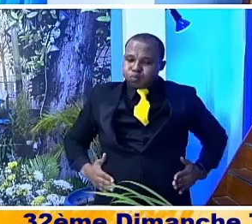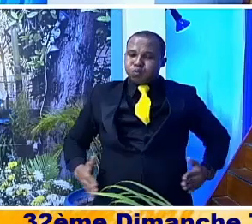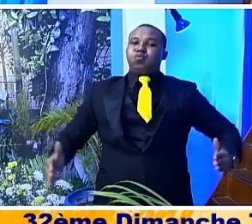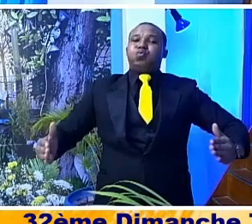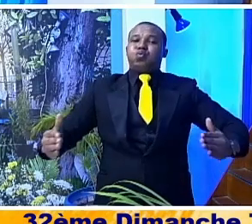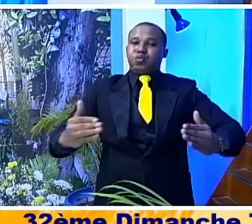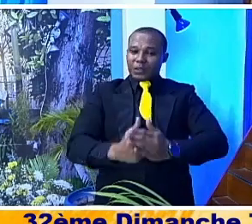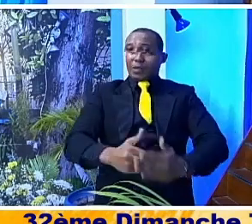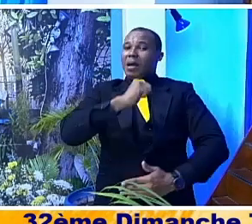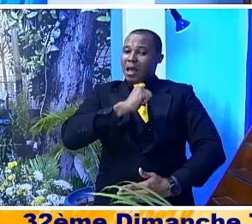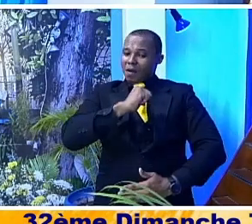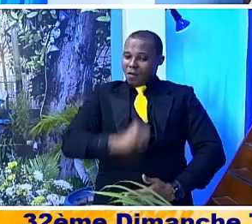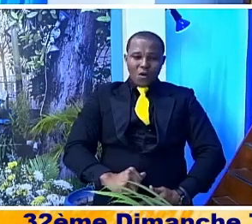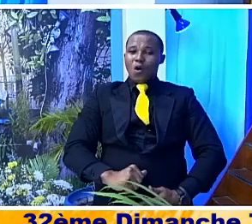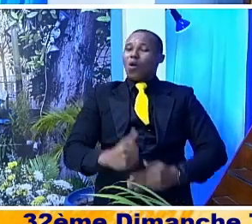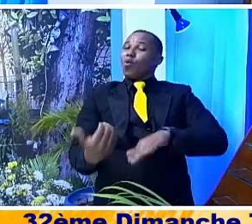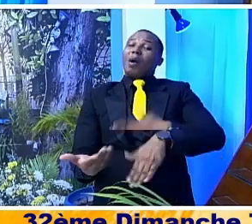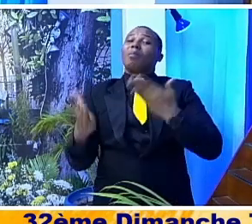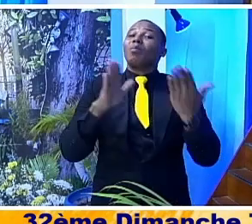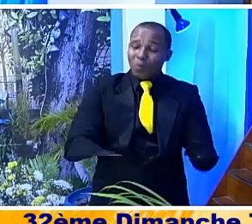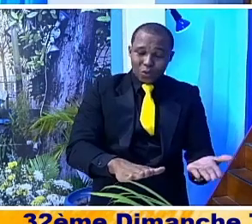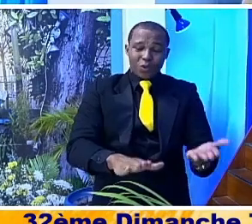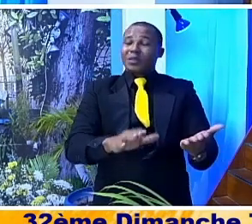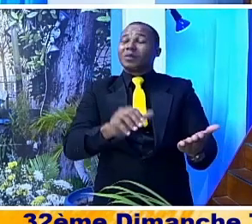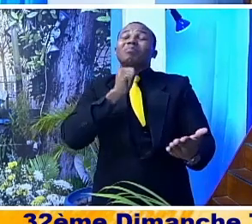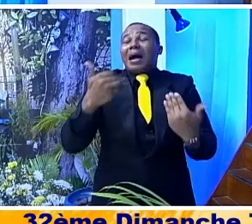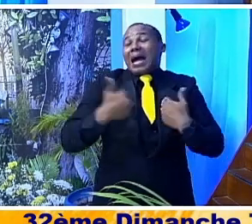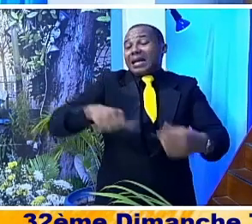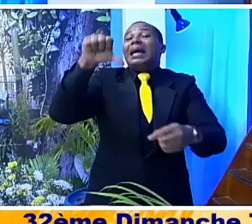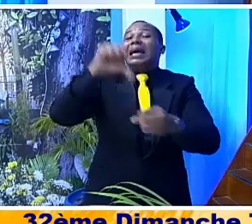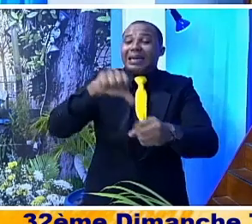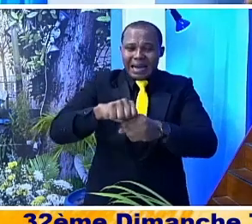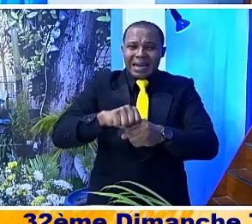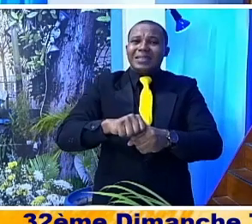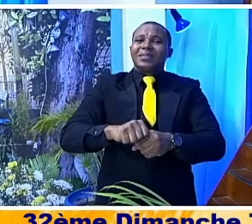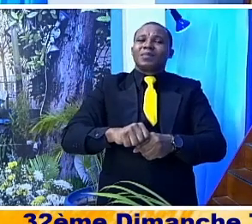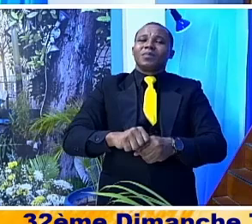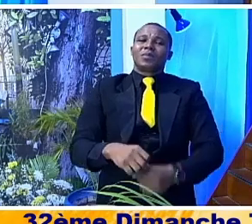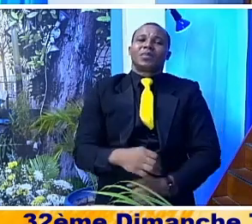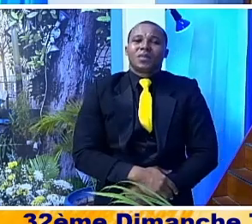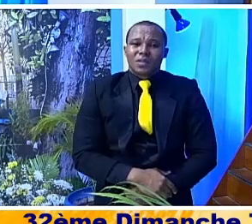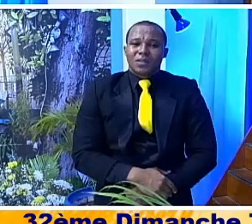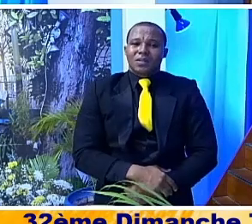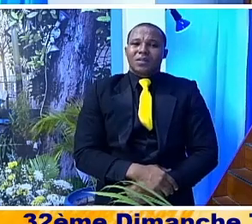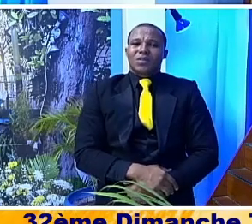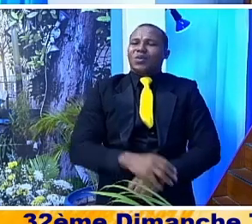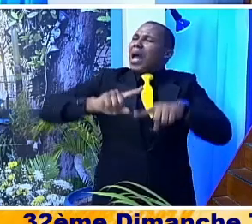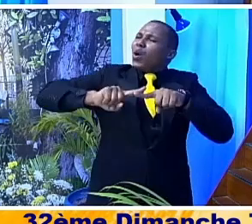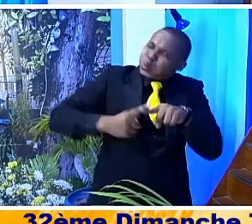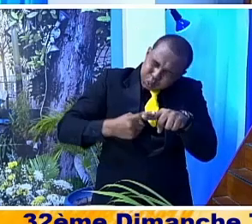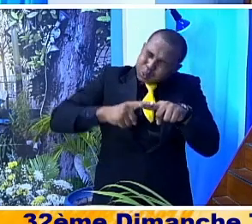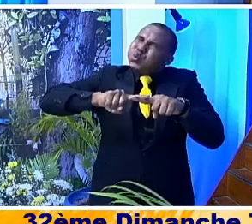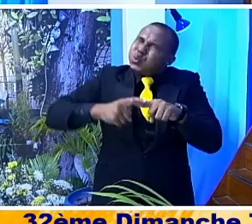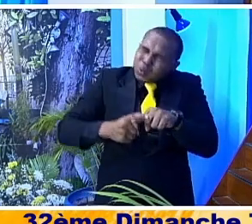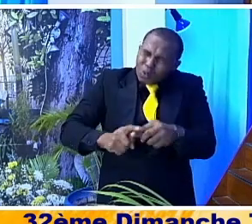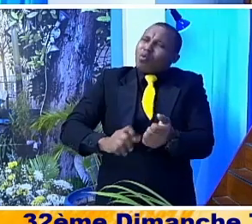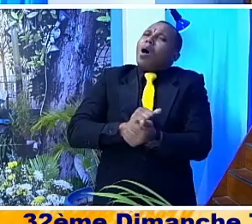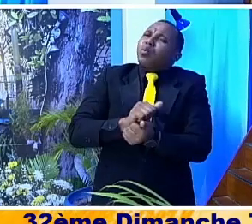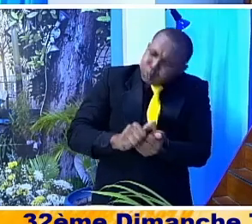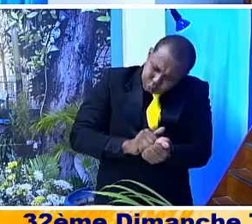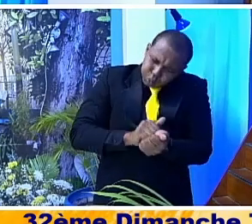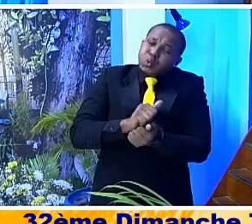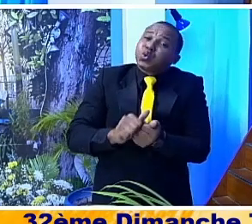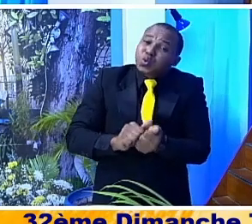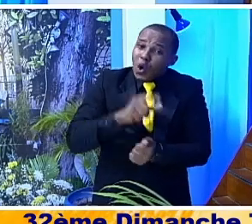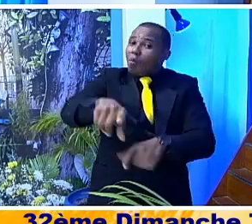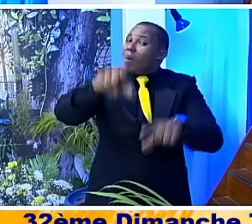est là. Si on tout le prend là, sans attendre, par un kin côté pour courir avec, est-ce que yon moun capable de vivre dans conditions? Alors